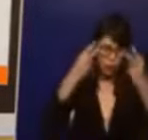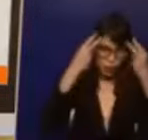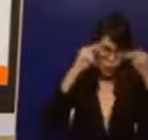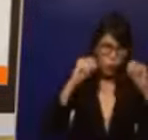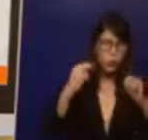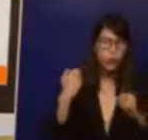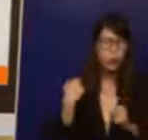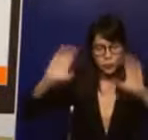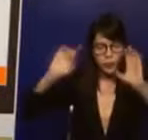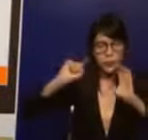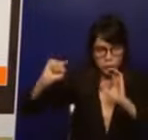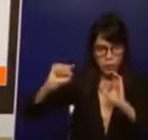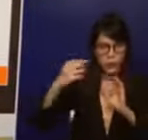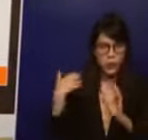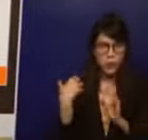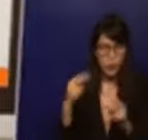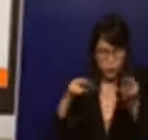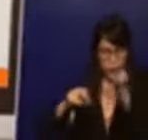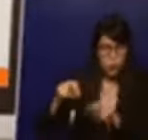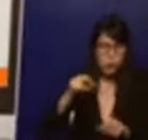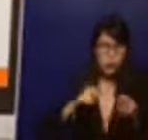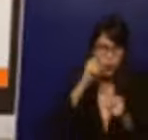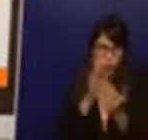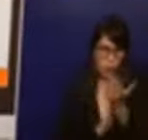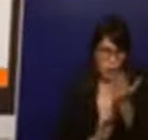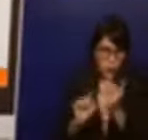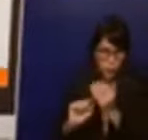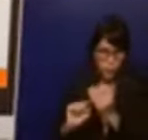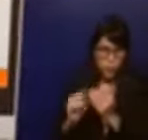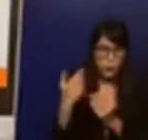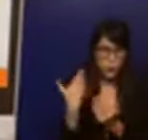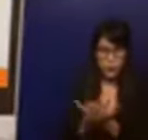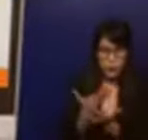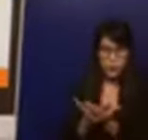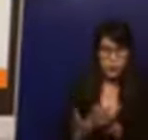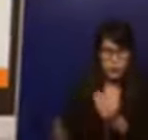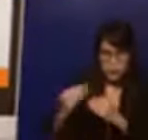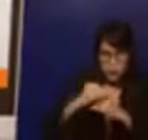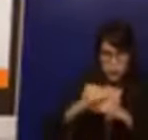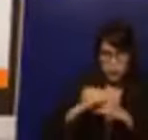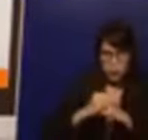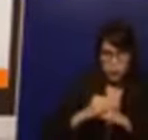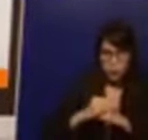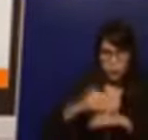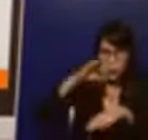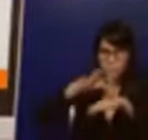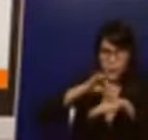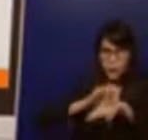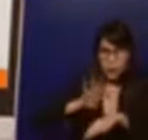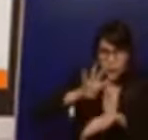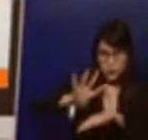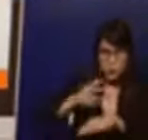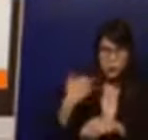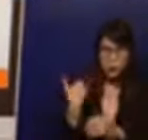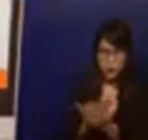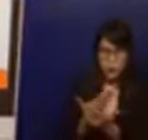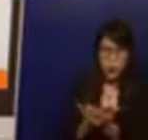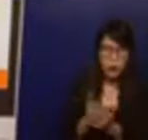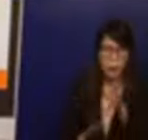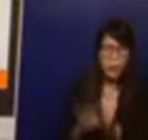ะคะท่านประธานช่วงอำนาจอยู่นี่นะคะได้รับเงินซ้ำซ้อน4ตำแหน่งค่ะได้รับเงินบำนาญจากกองทัพเดือนนึงประ